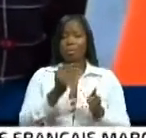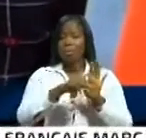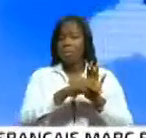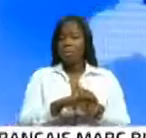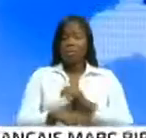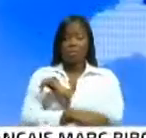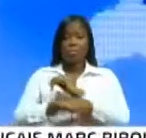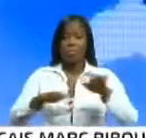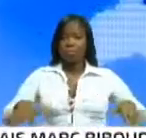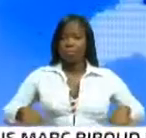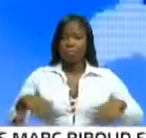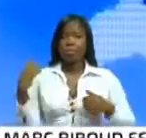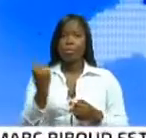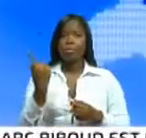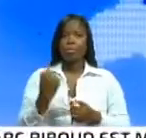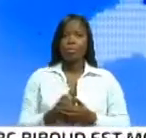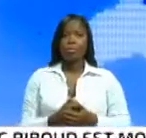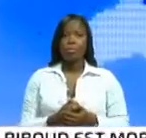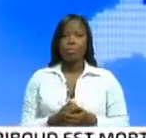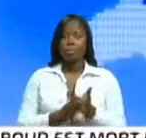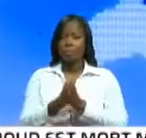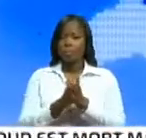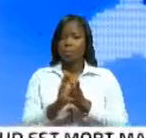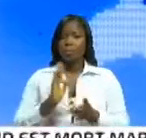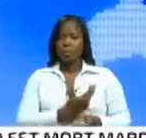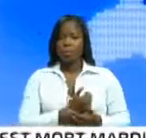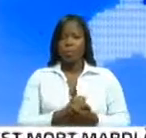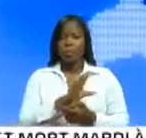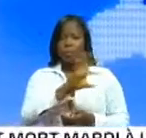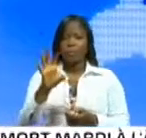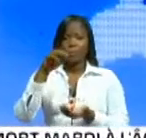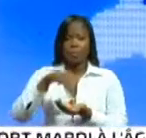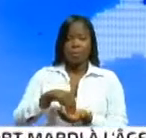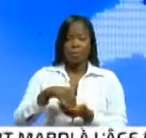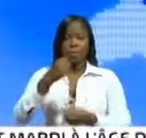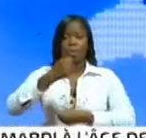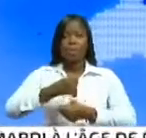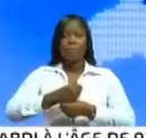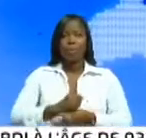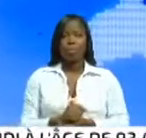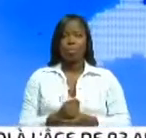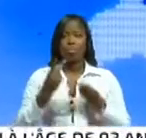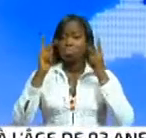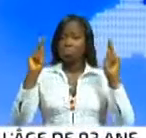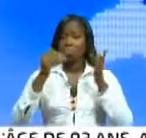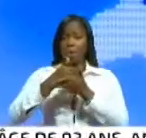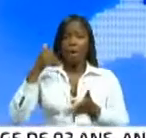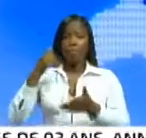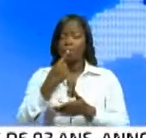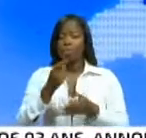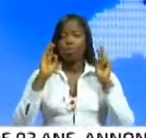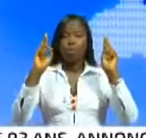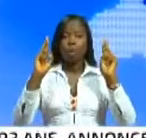hack intéressons nous à présent cinq cent mille emplois après qu'ils ont été des en premier par le président de la